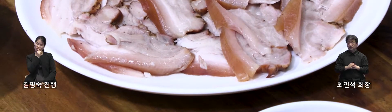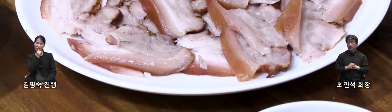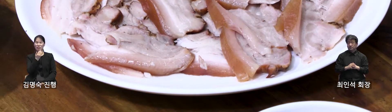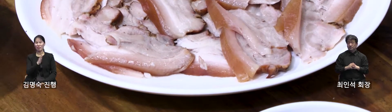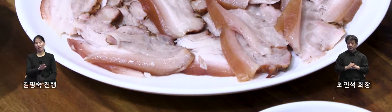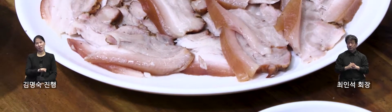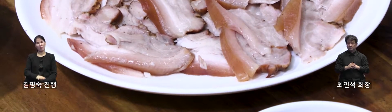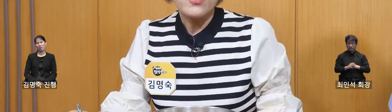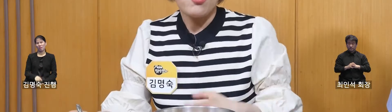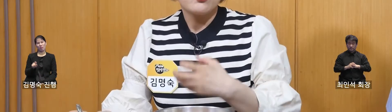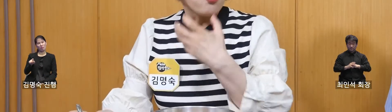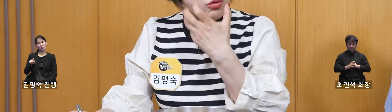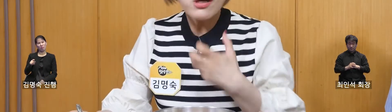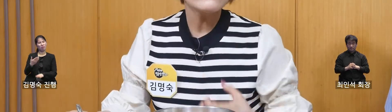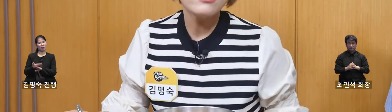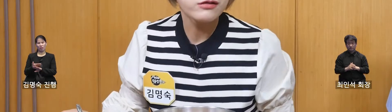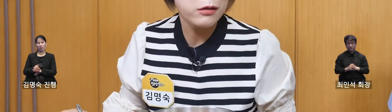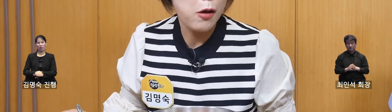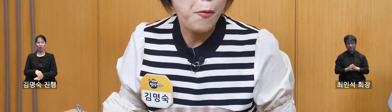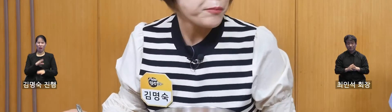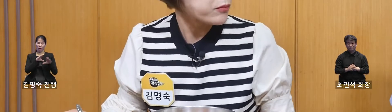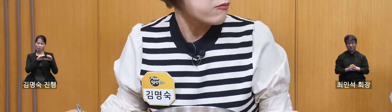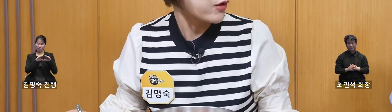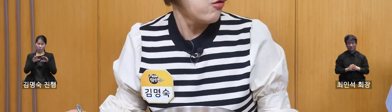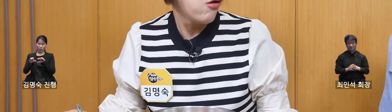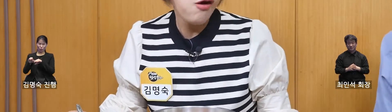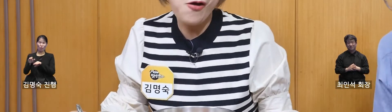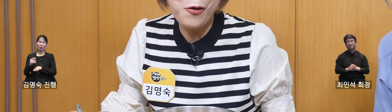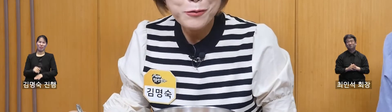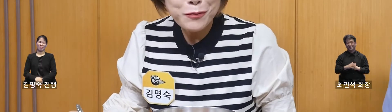하고 그런데 네네. 너무 야들야들해요.